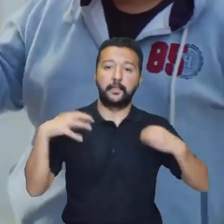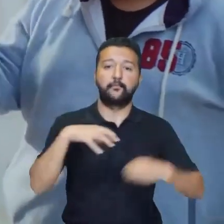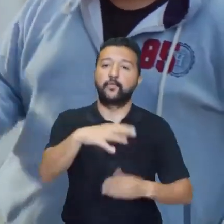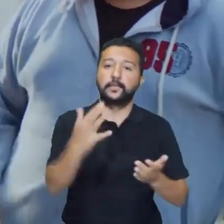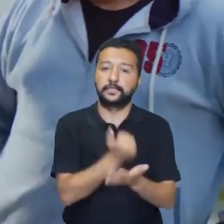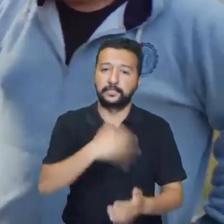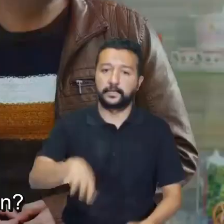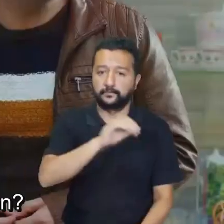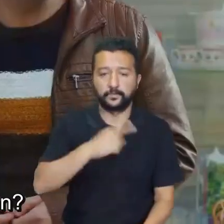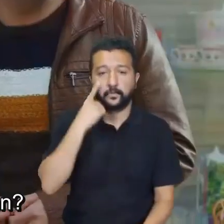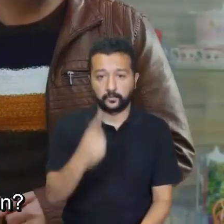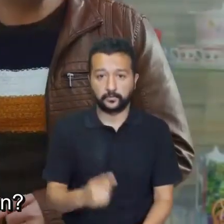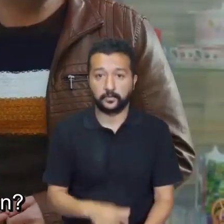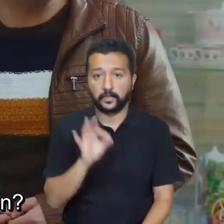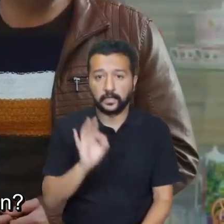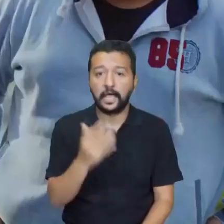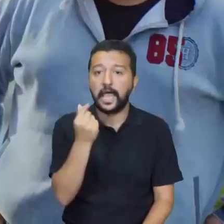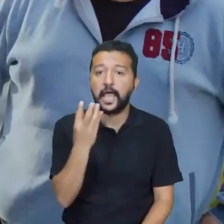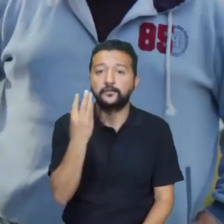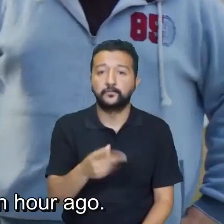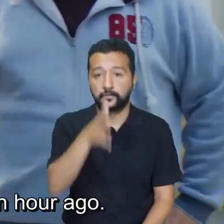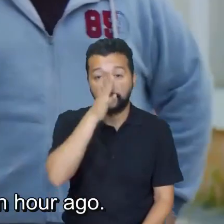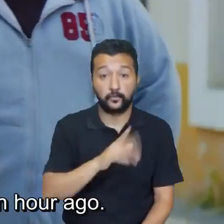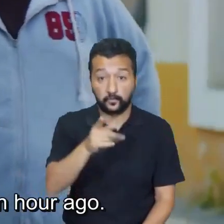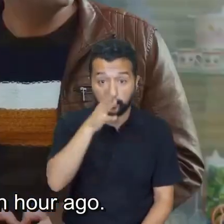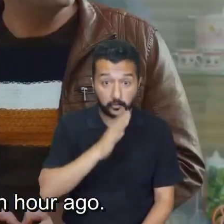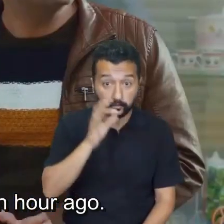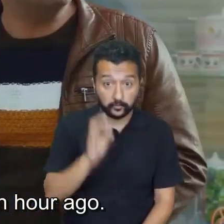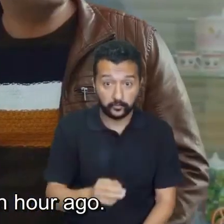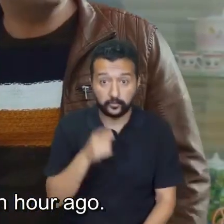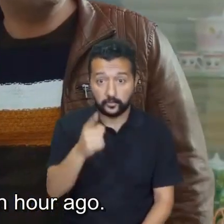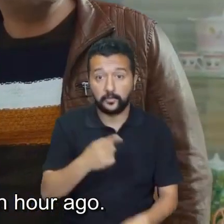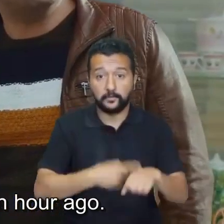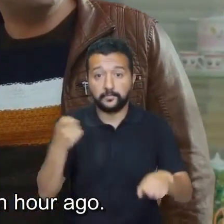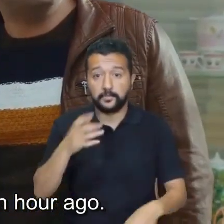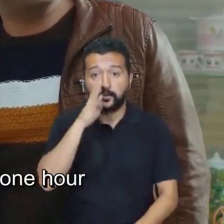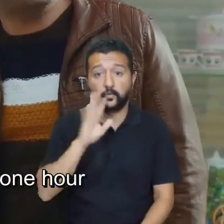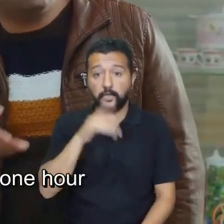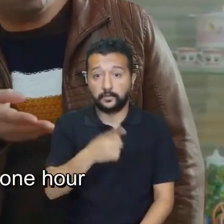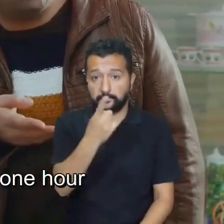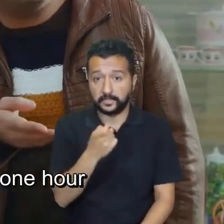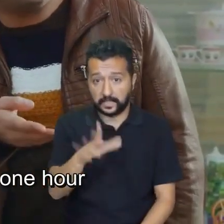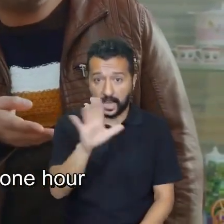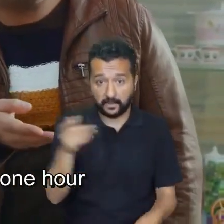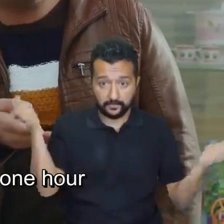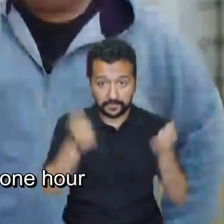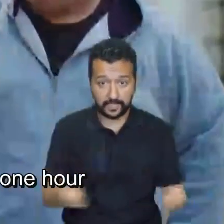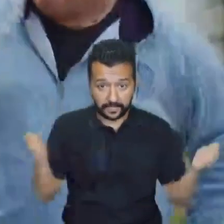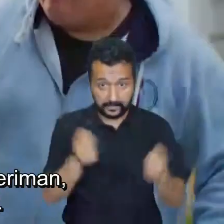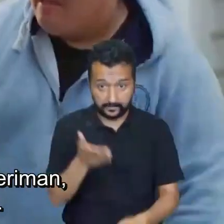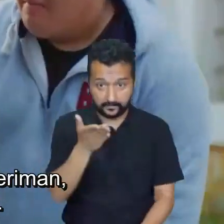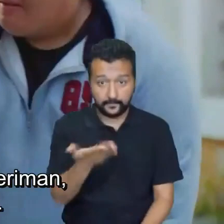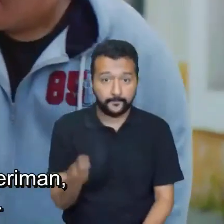kazanacağım. Hepiniz göreceksiniz. Ha, kaç oldu peki? 500. 500 mi? Lan bir saat evvel 450 dedim. Bir saatte hepi topu 50 tane mi atladın